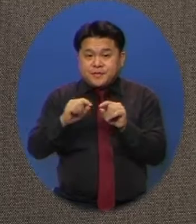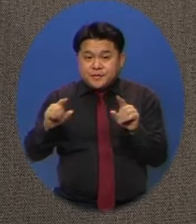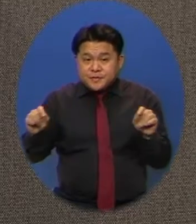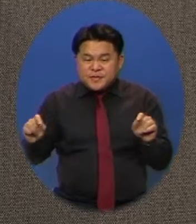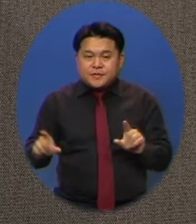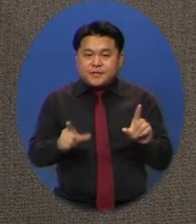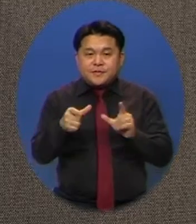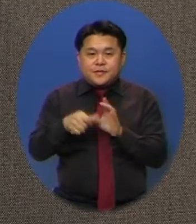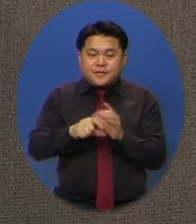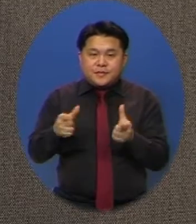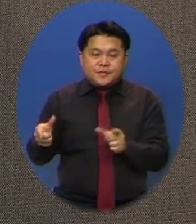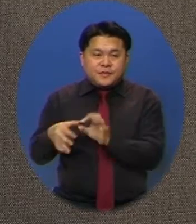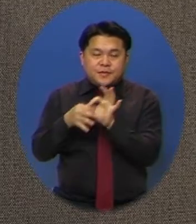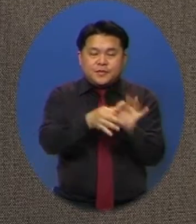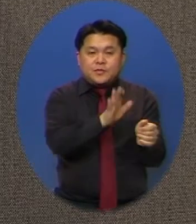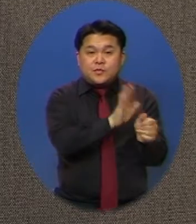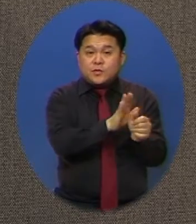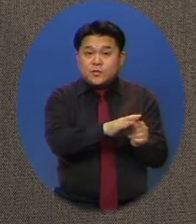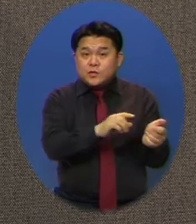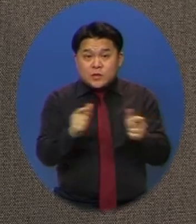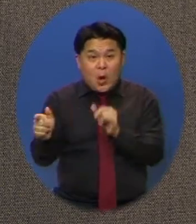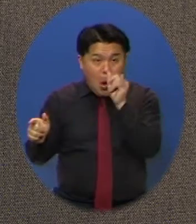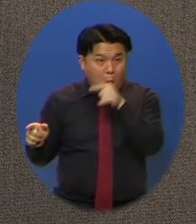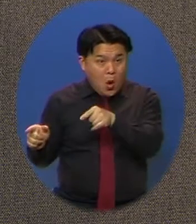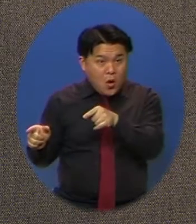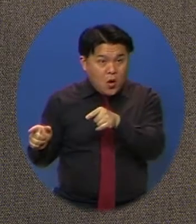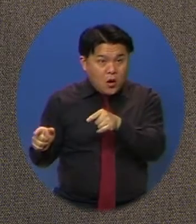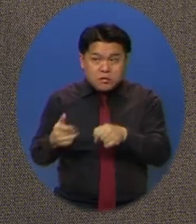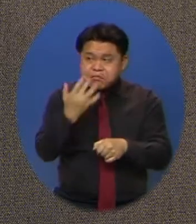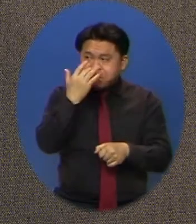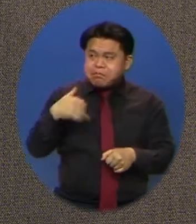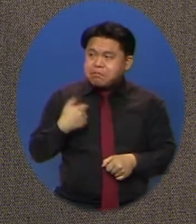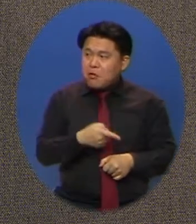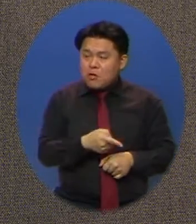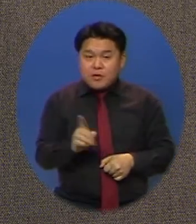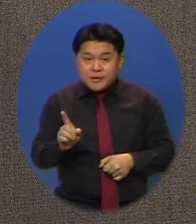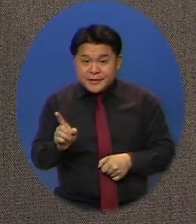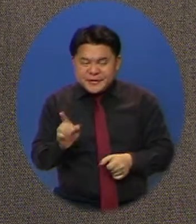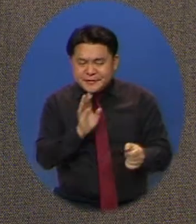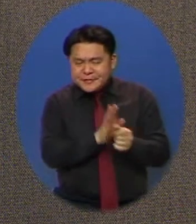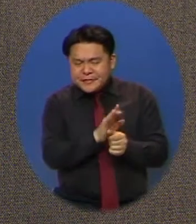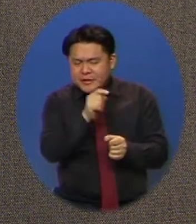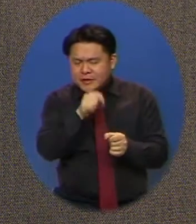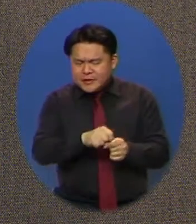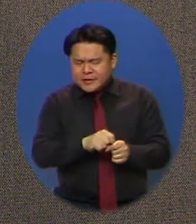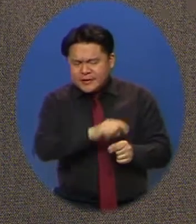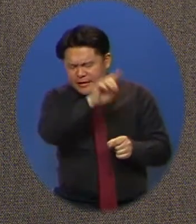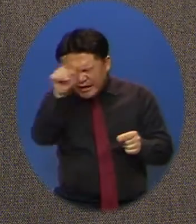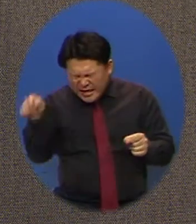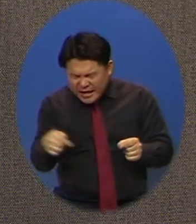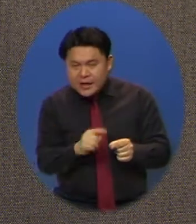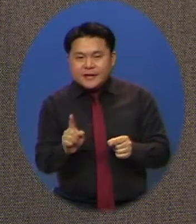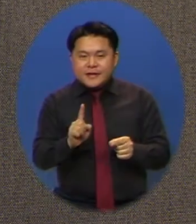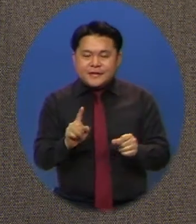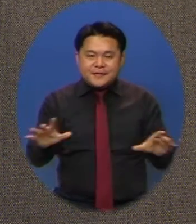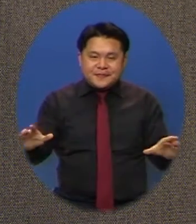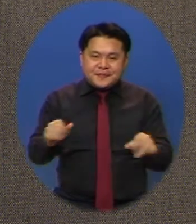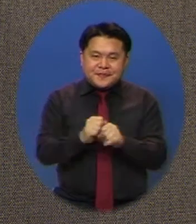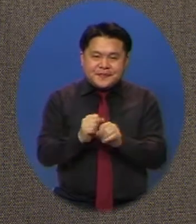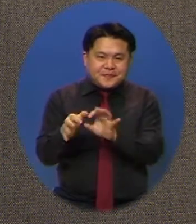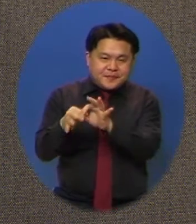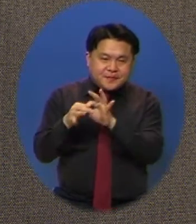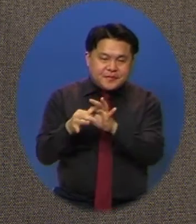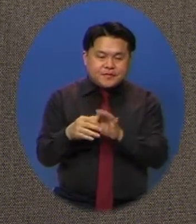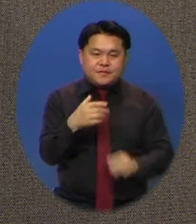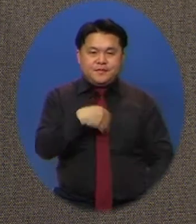식품이나 생활용품을 연계 지원하는 그런 서비스들도 있습니다. 그래서 이러한 부분까지도 종합적으로